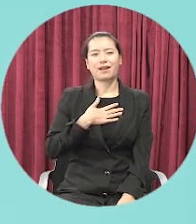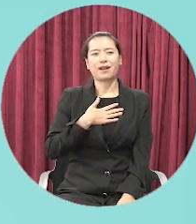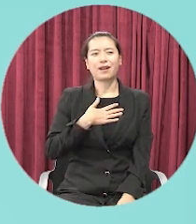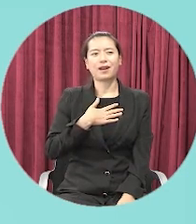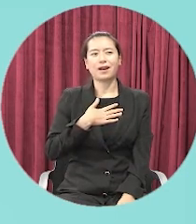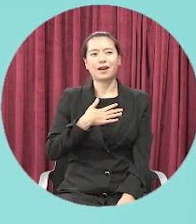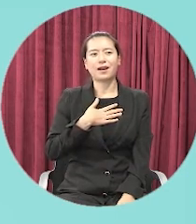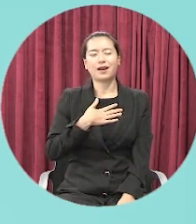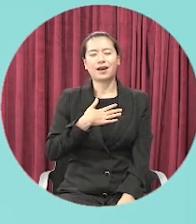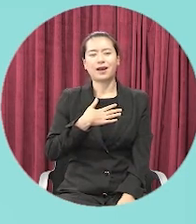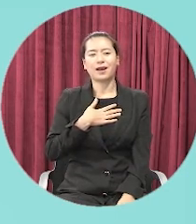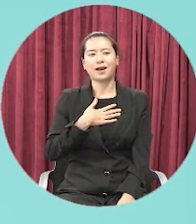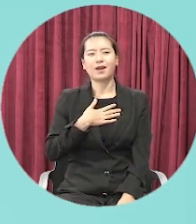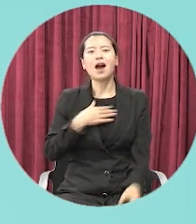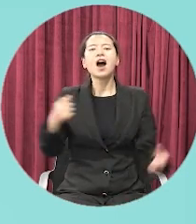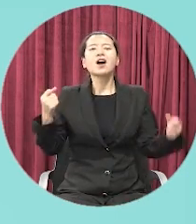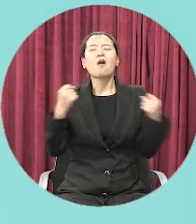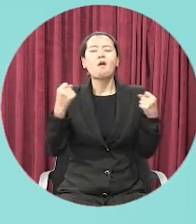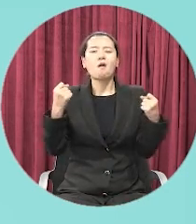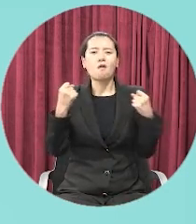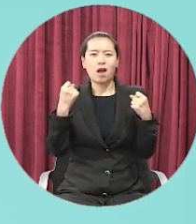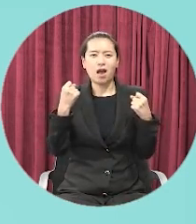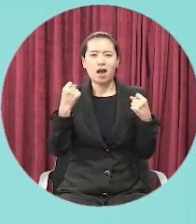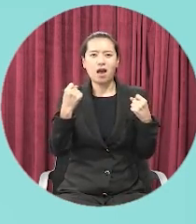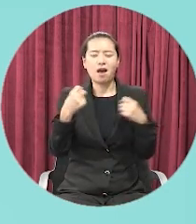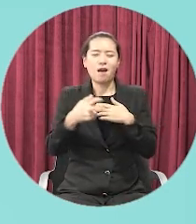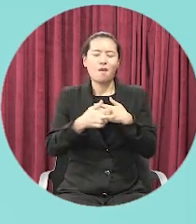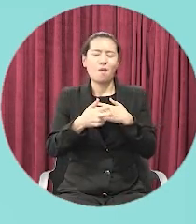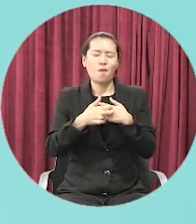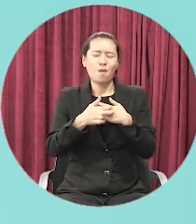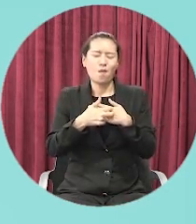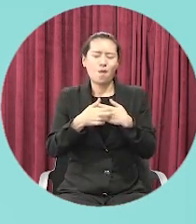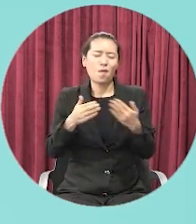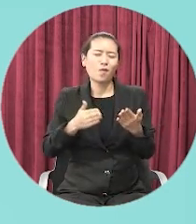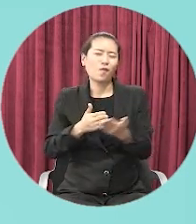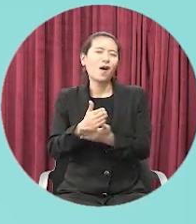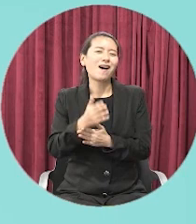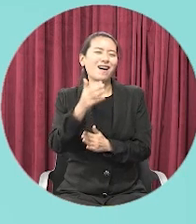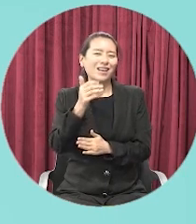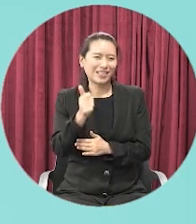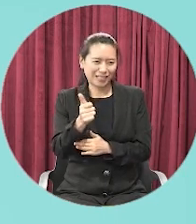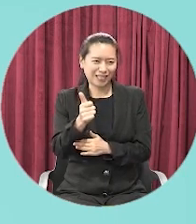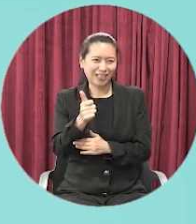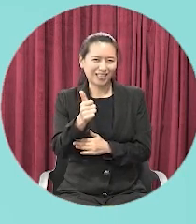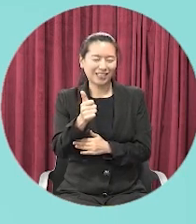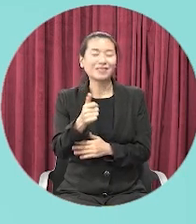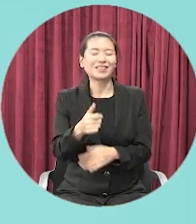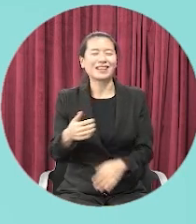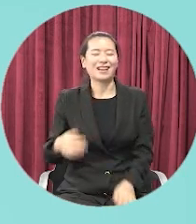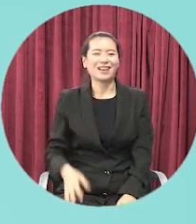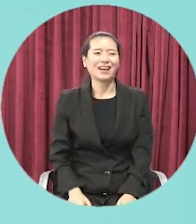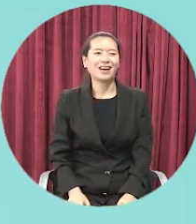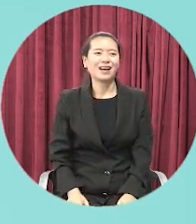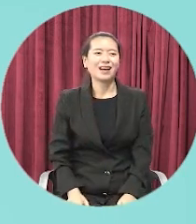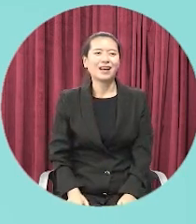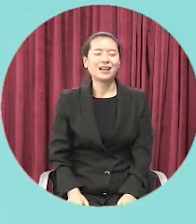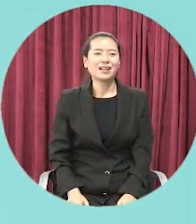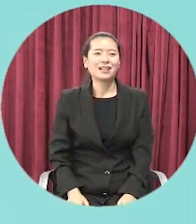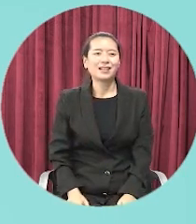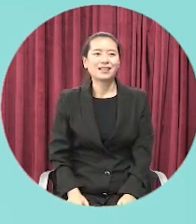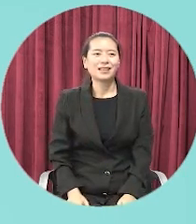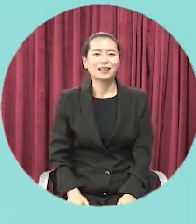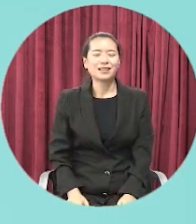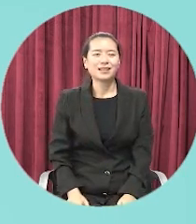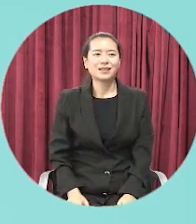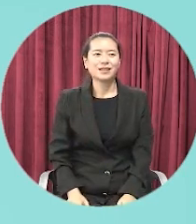입상자 여부까지 약이 아니라 건강 보고 오려고 까자 이구요 하고 죄송합니다 이 행사를 주최하는 부서가 이제 임상